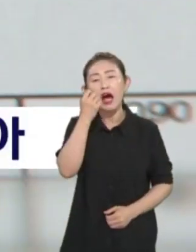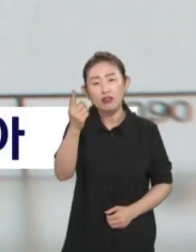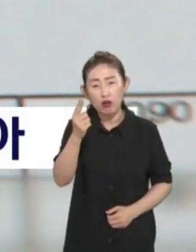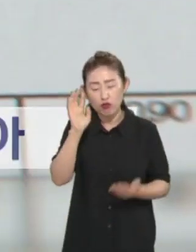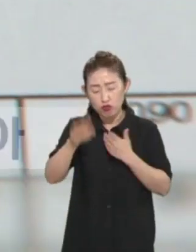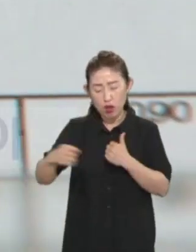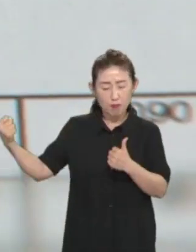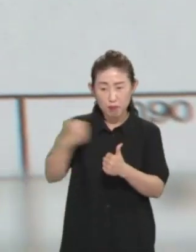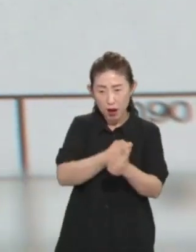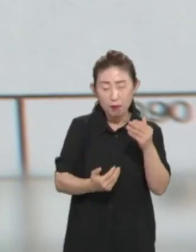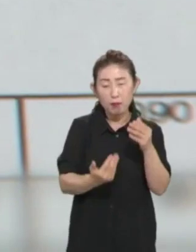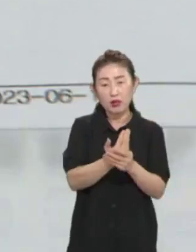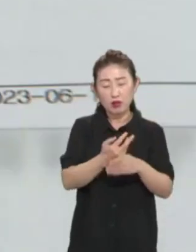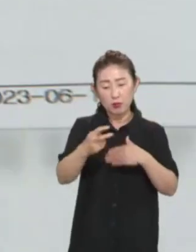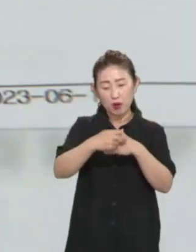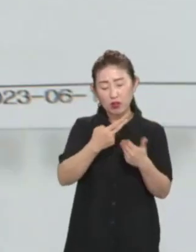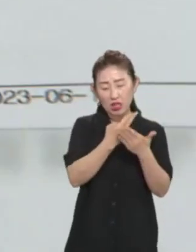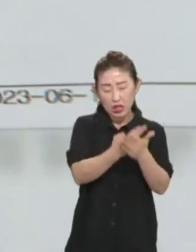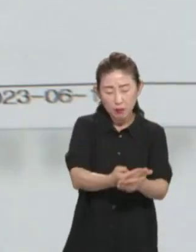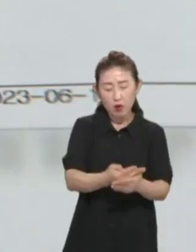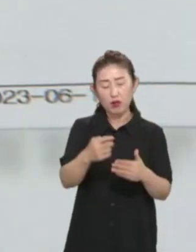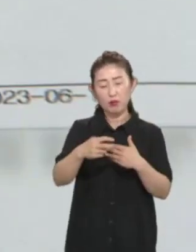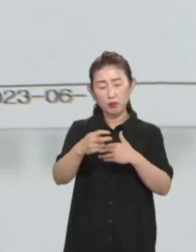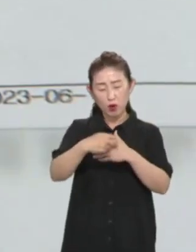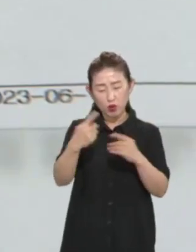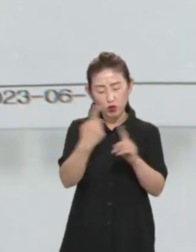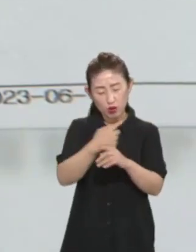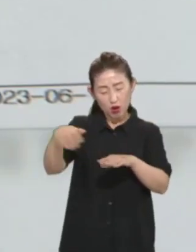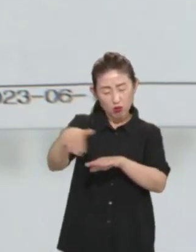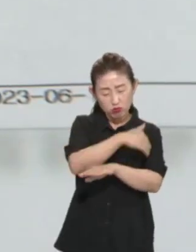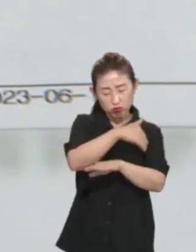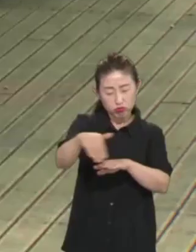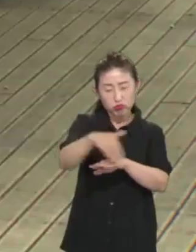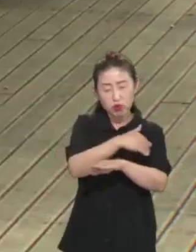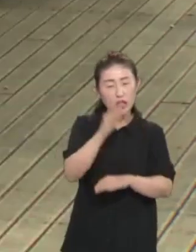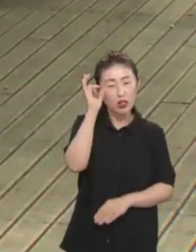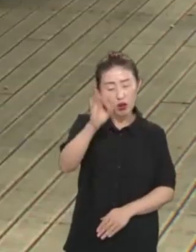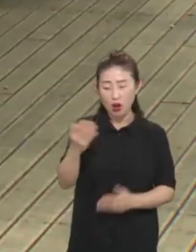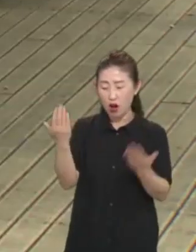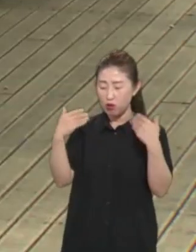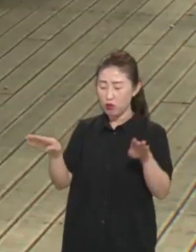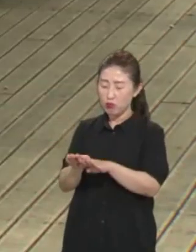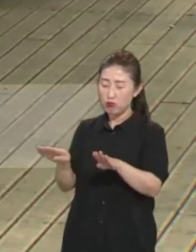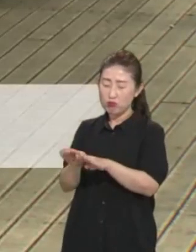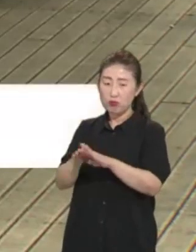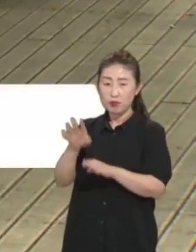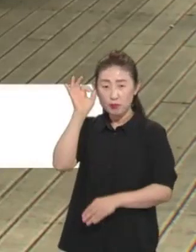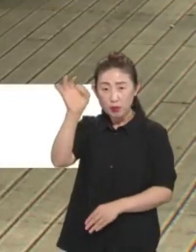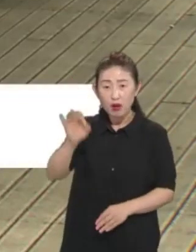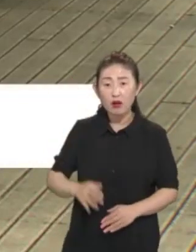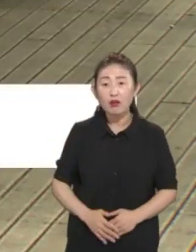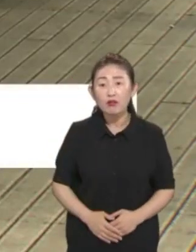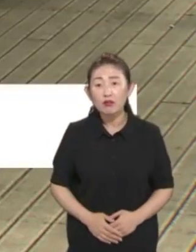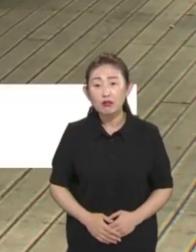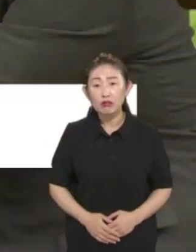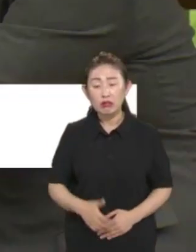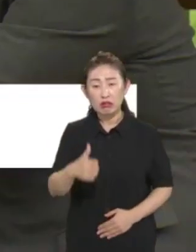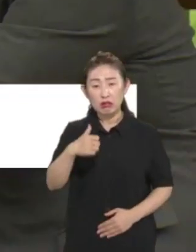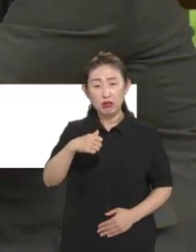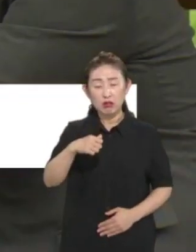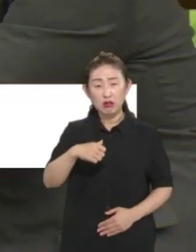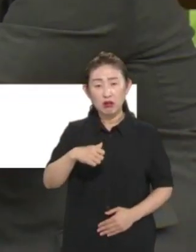시달렸고 입원과 통원 치료를 위해 열흘 가까이 학교에 빠져야 했습니다. 아이가 밤새도록 너무 힘들어해서 응급실도